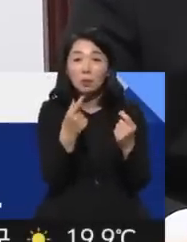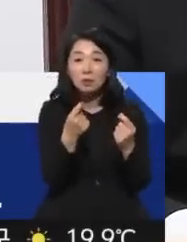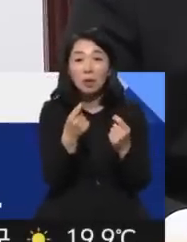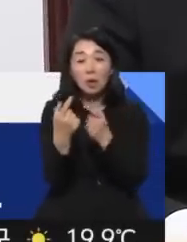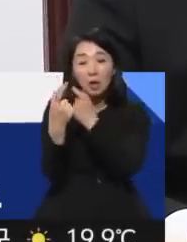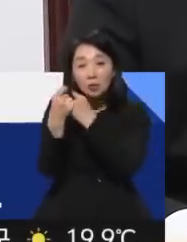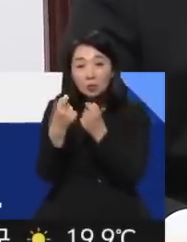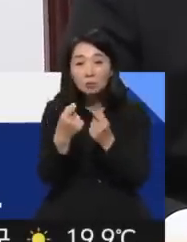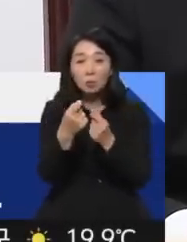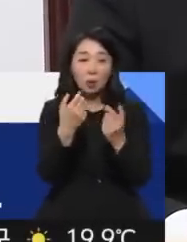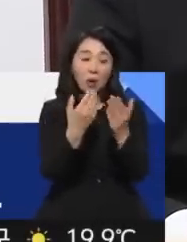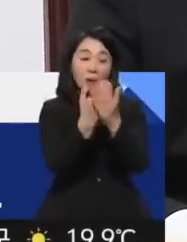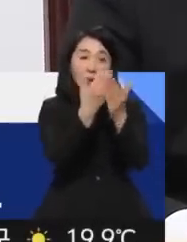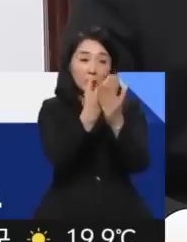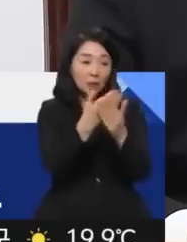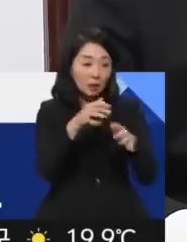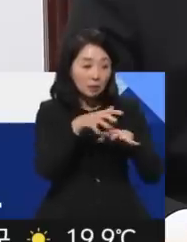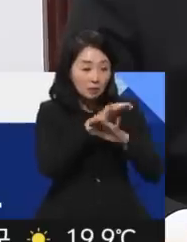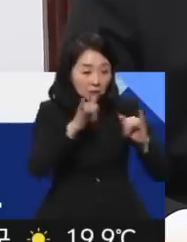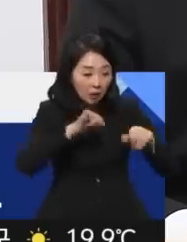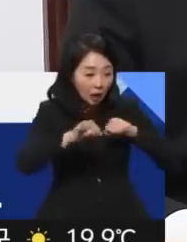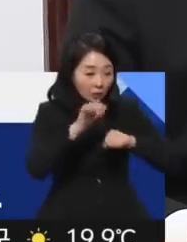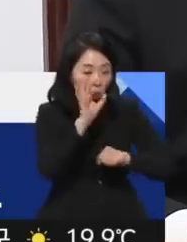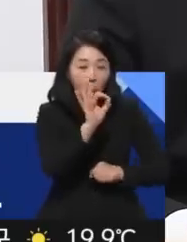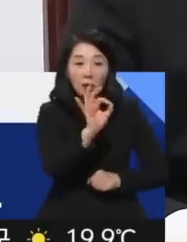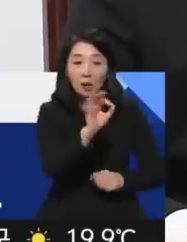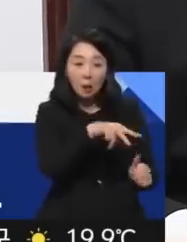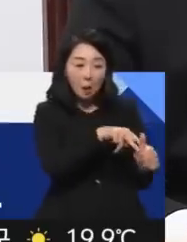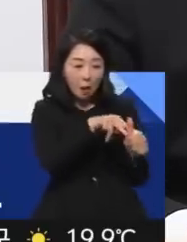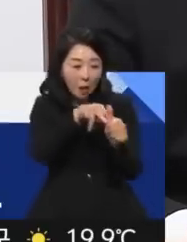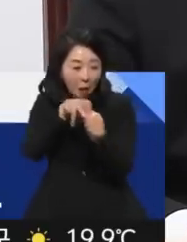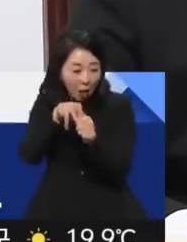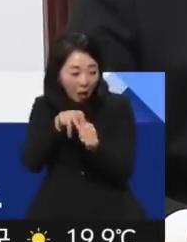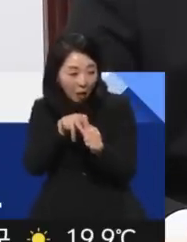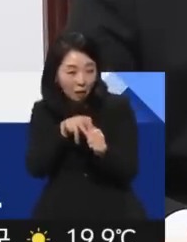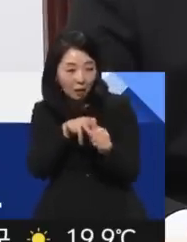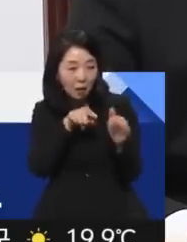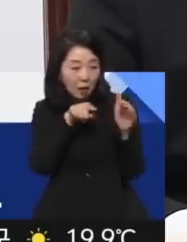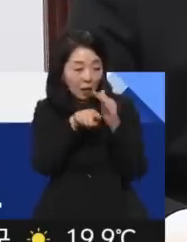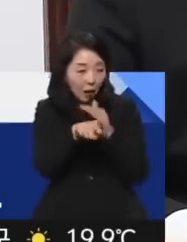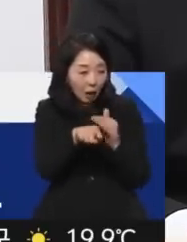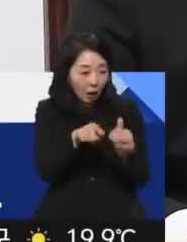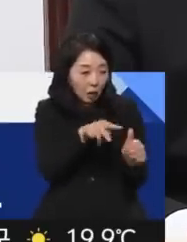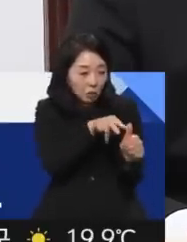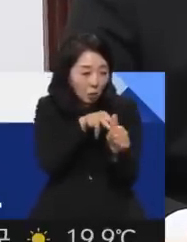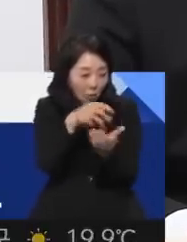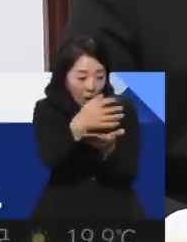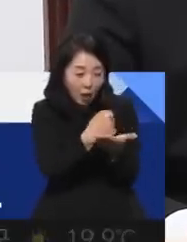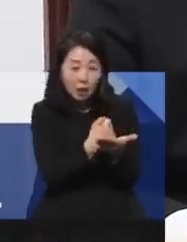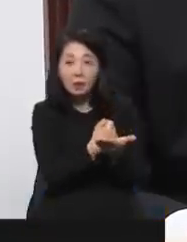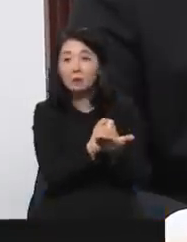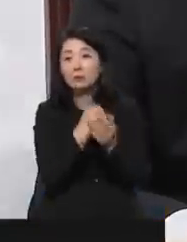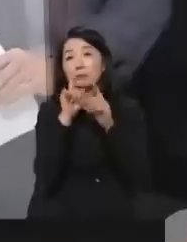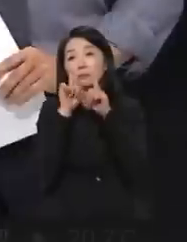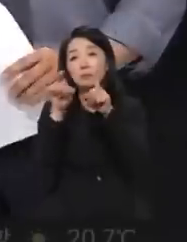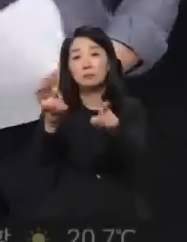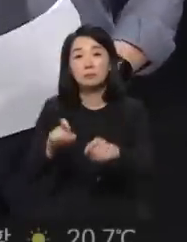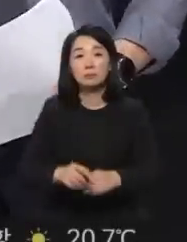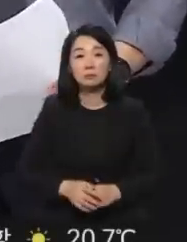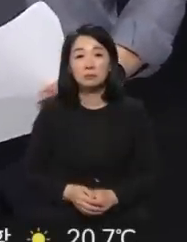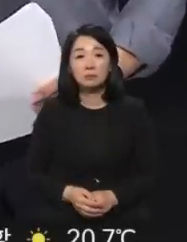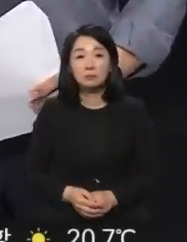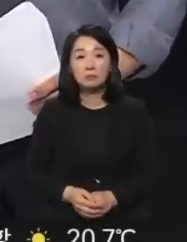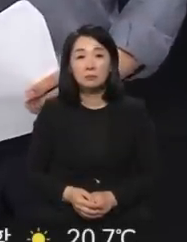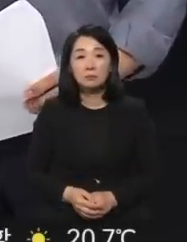시민운동 동향, 이거를 저는 사찰했다는 의혹을 강하게 제기합니다.